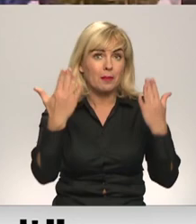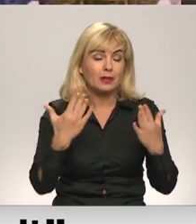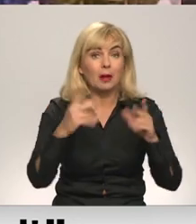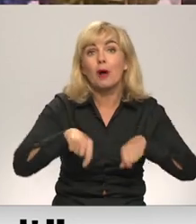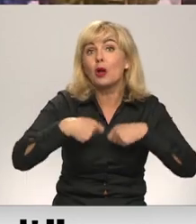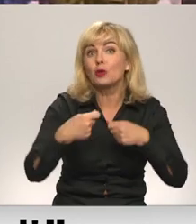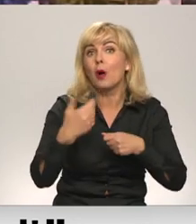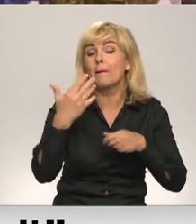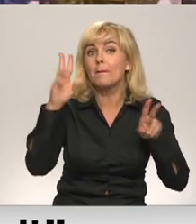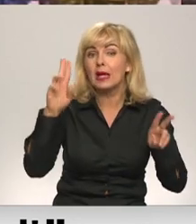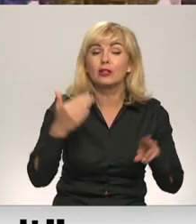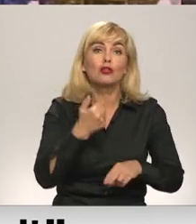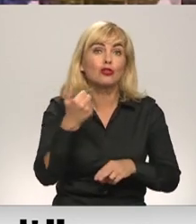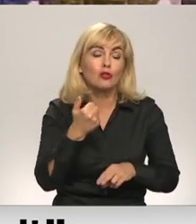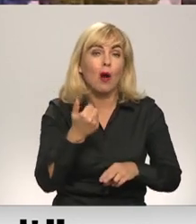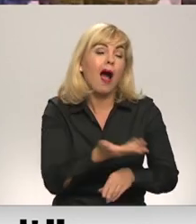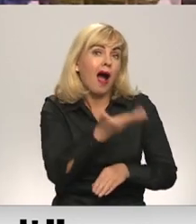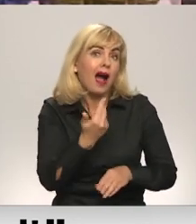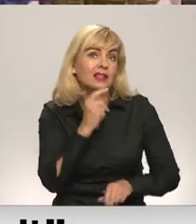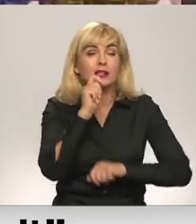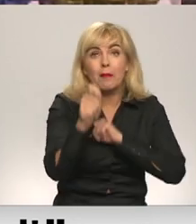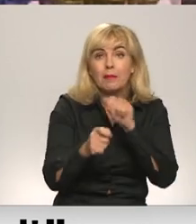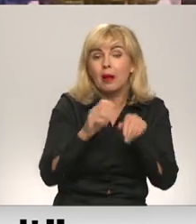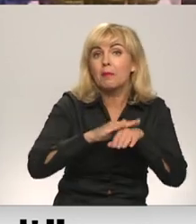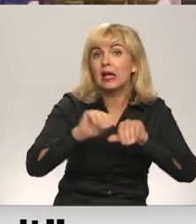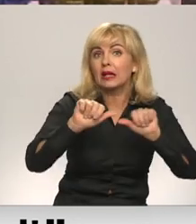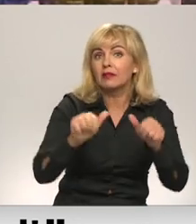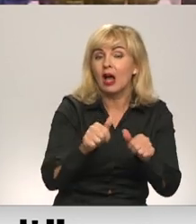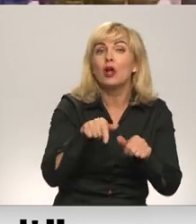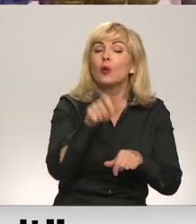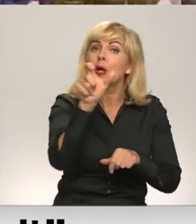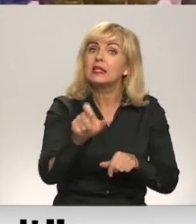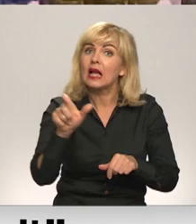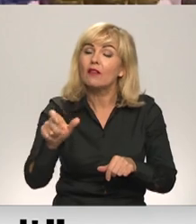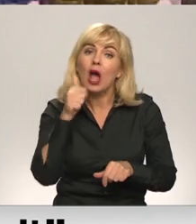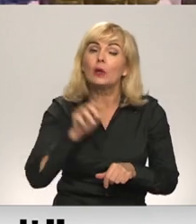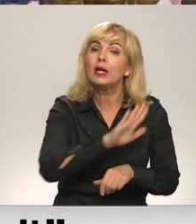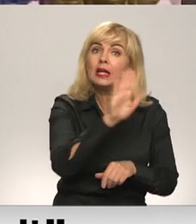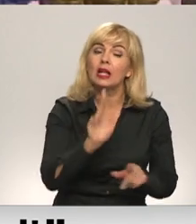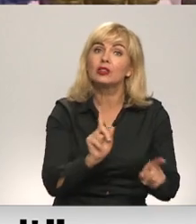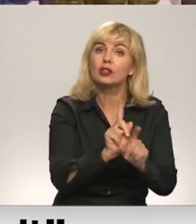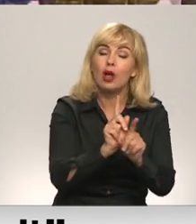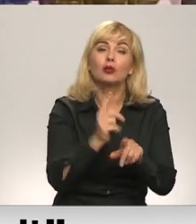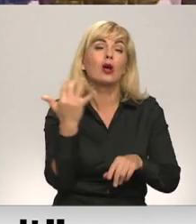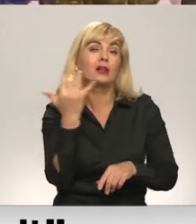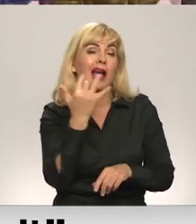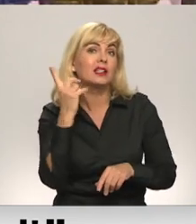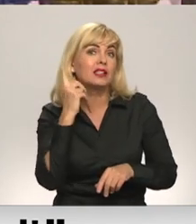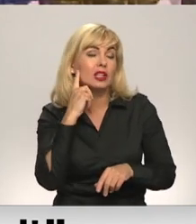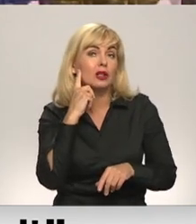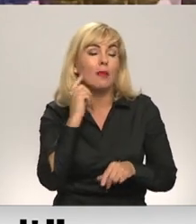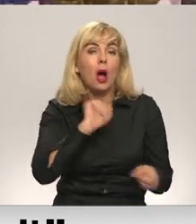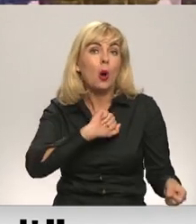un šogad tas aicina ziedot, lai veidotu pilnvērtīgāku to cilvēku ikdienu, kur saskārušies ar redzes, dzirdes vai